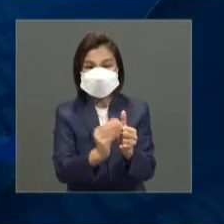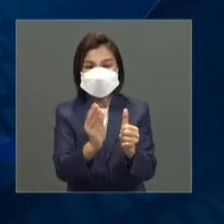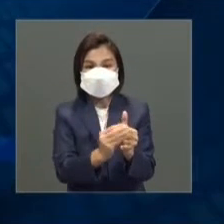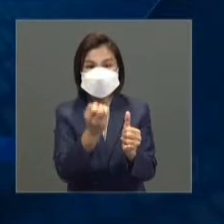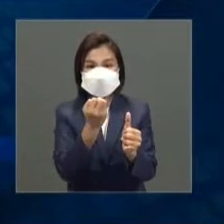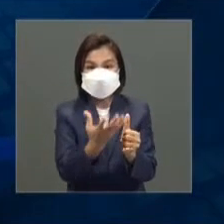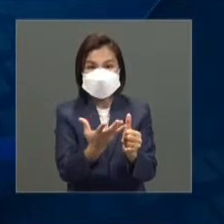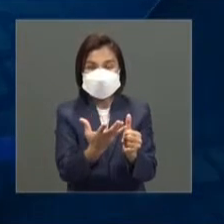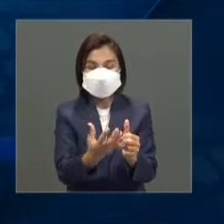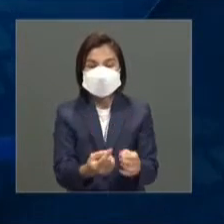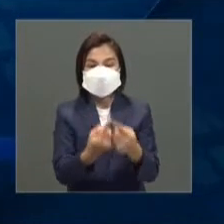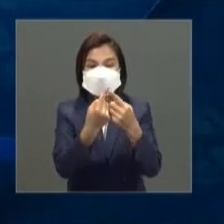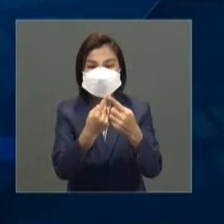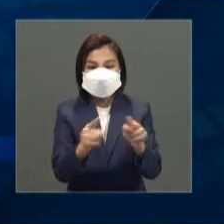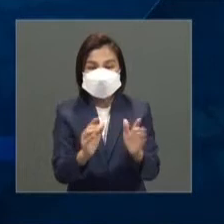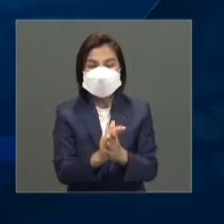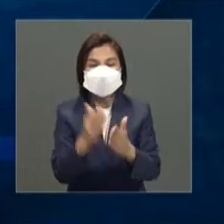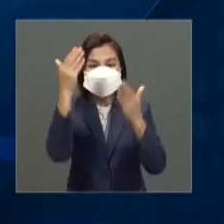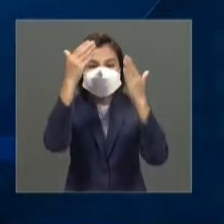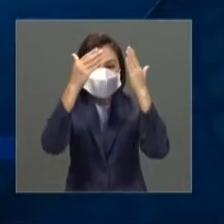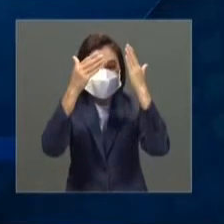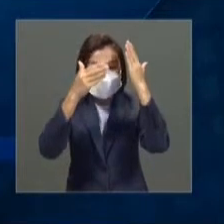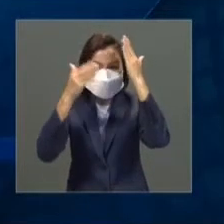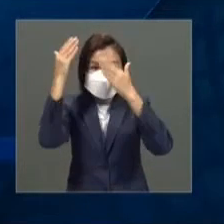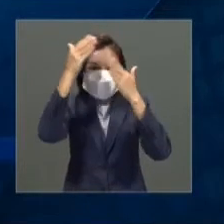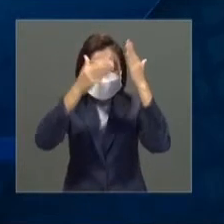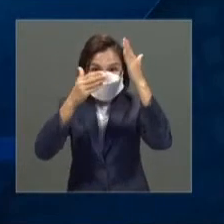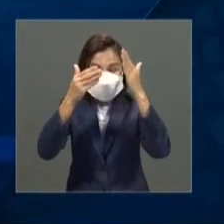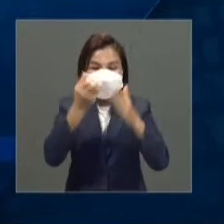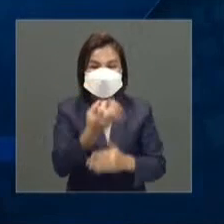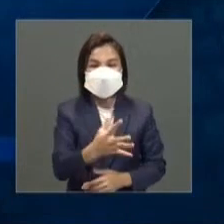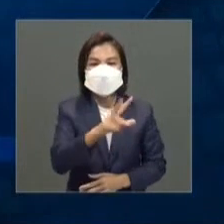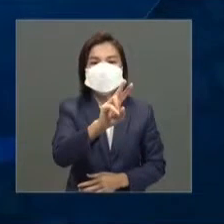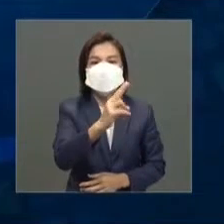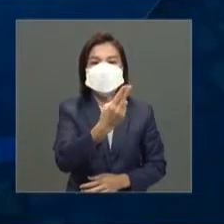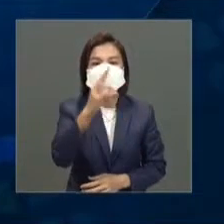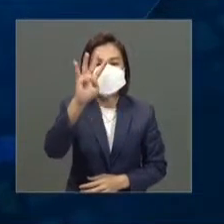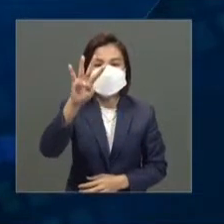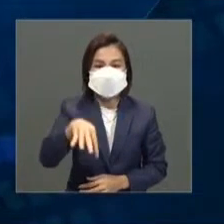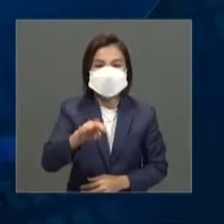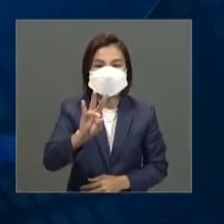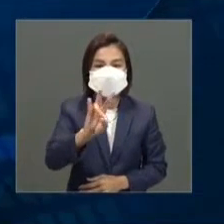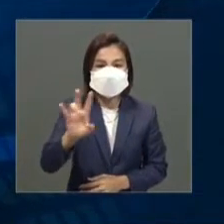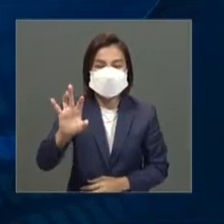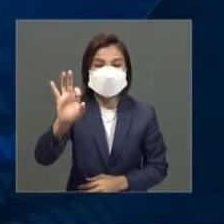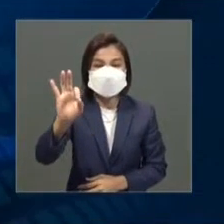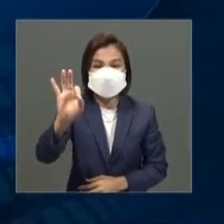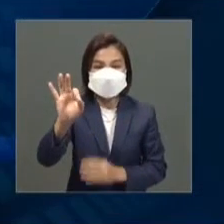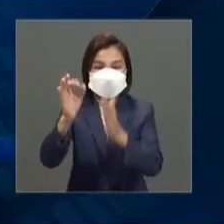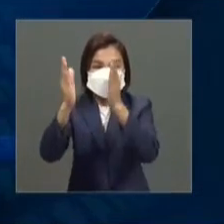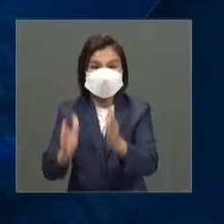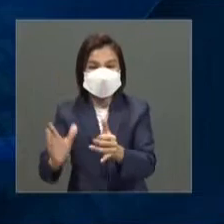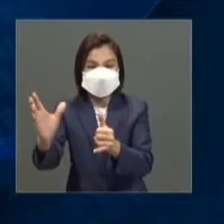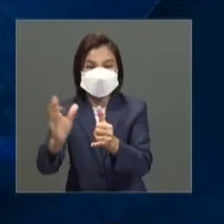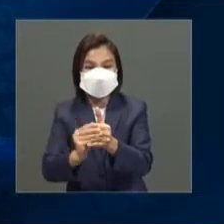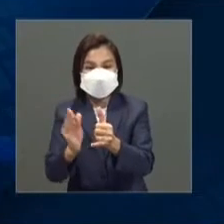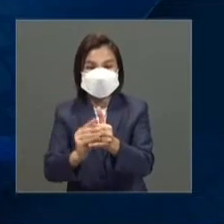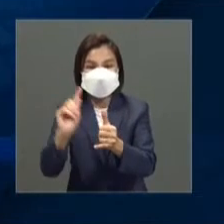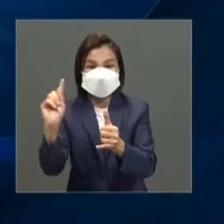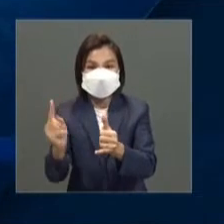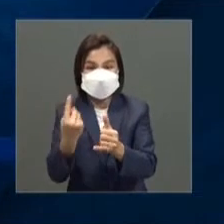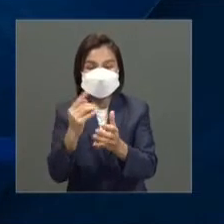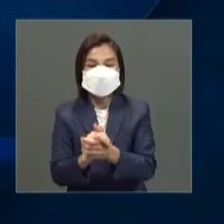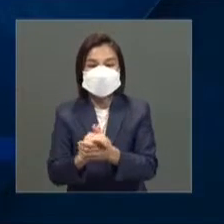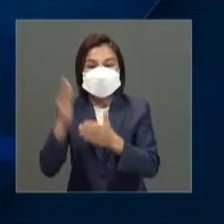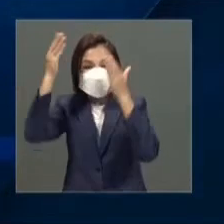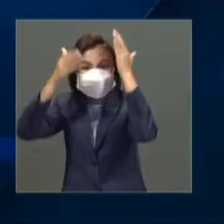รองลงไปจากทางอินโดนีเซียซึ่งเป็นตัวเลขอยู่ที่ 24,709 นะครับเราใกล้ๆกันกับทางมา